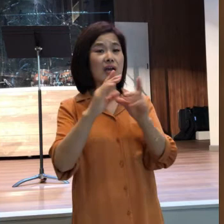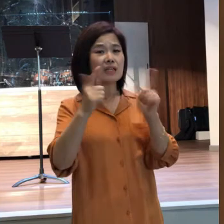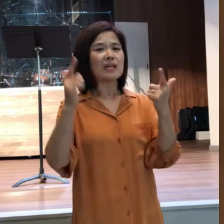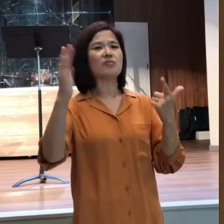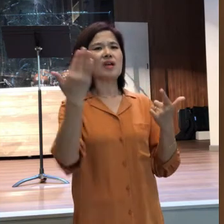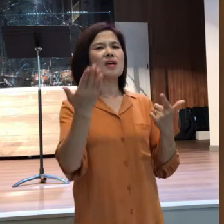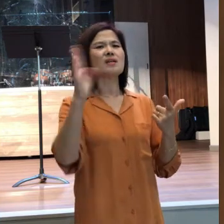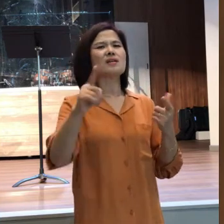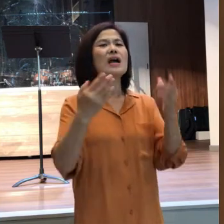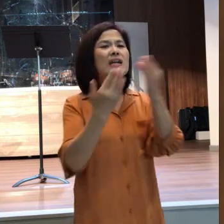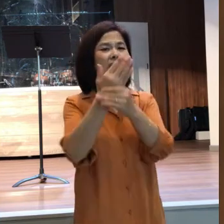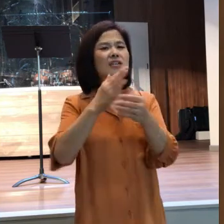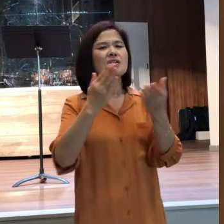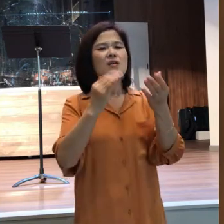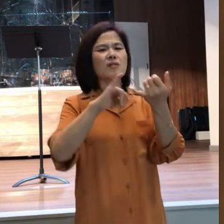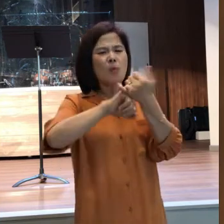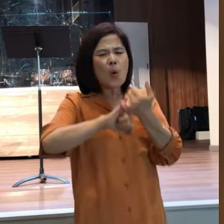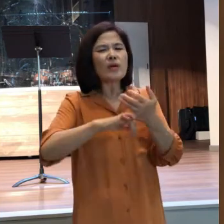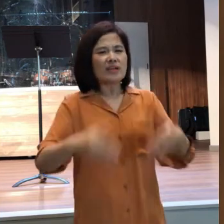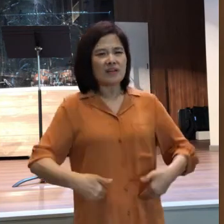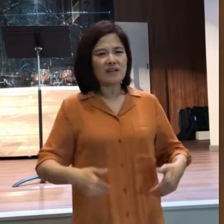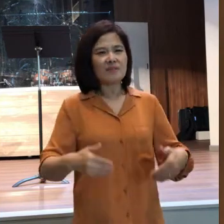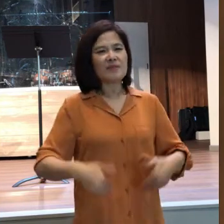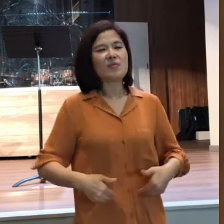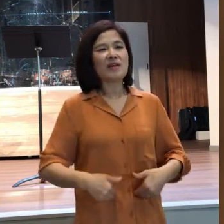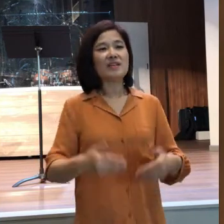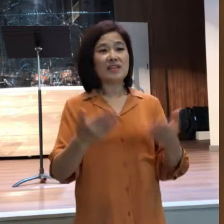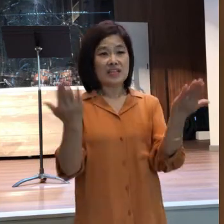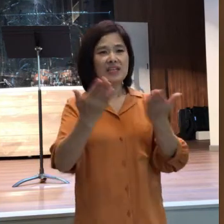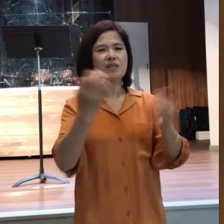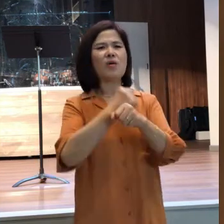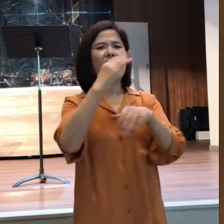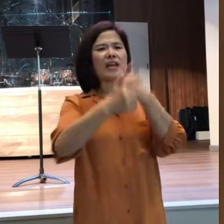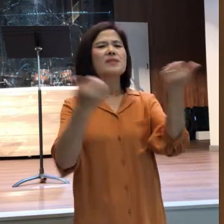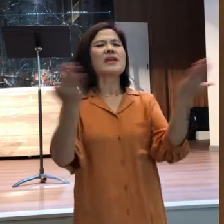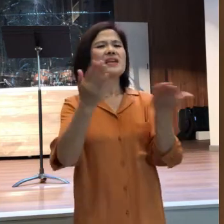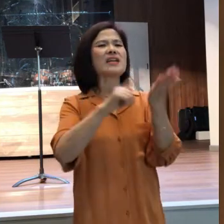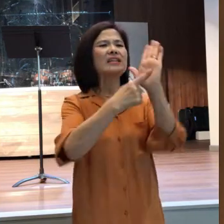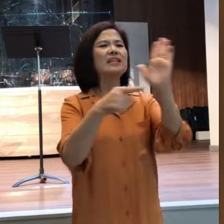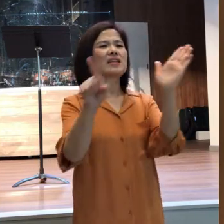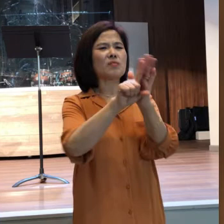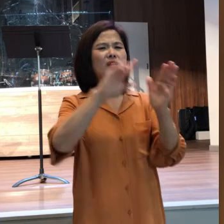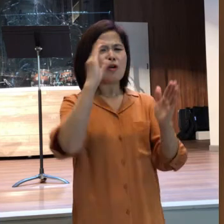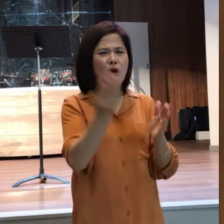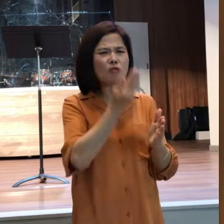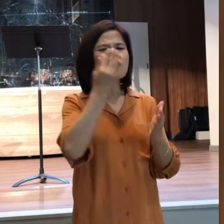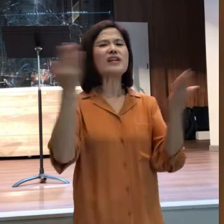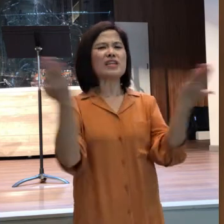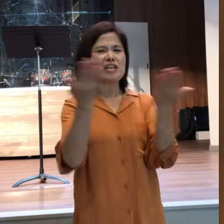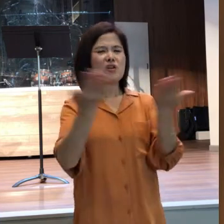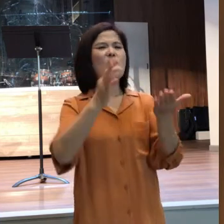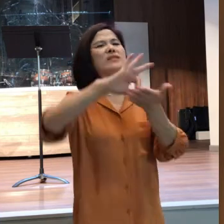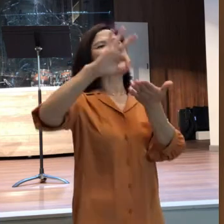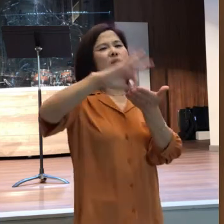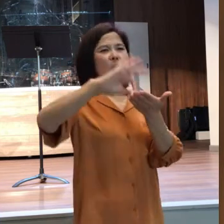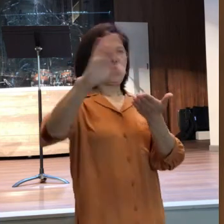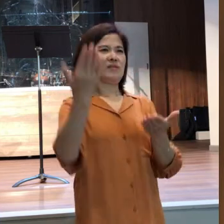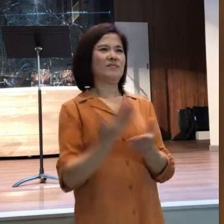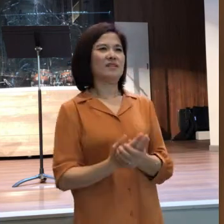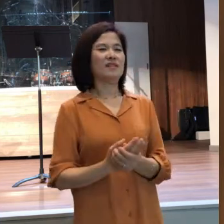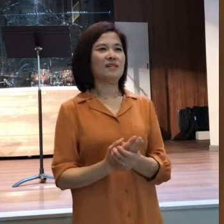보이지만 그 일은 필연이고 결국은 하나님의 일을 나타내기 위한 거룩한 도구로 놀라운 반전으로 사용된다는